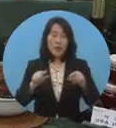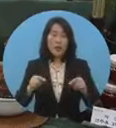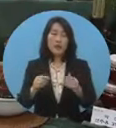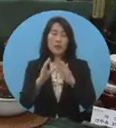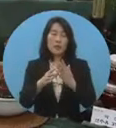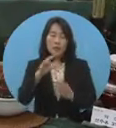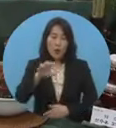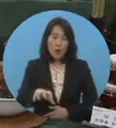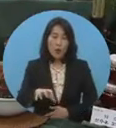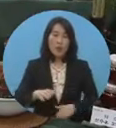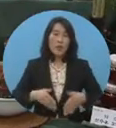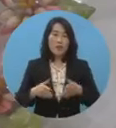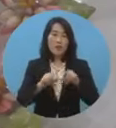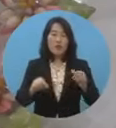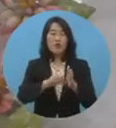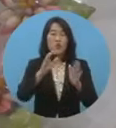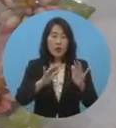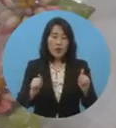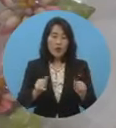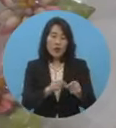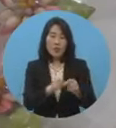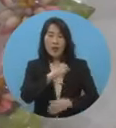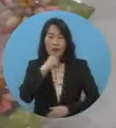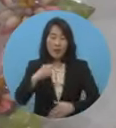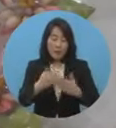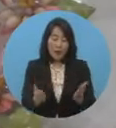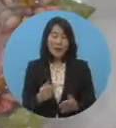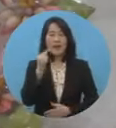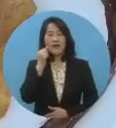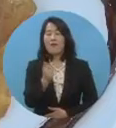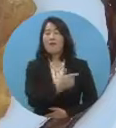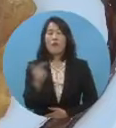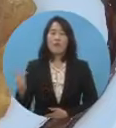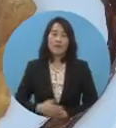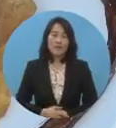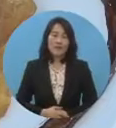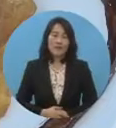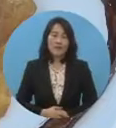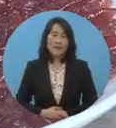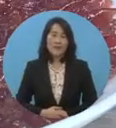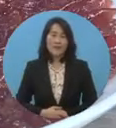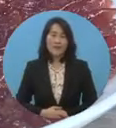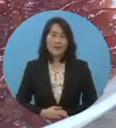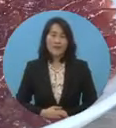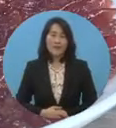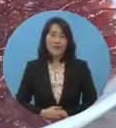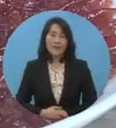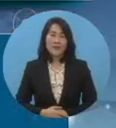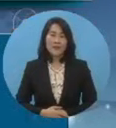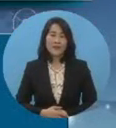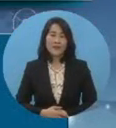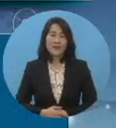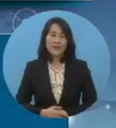피크 니콜 남 동 식 명인의 남도 별미 방 등이 인기를 끌었습니다 이어서 정부 마당입니다